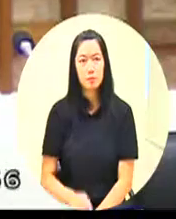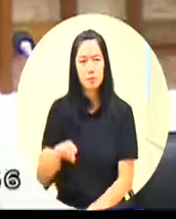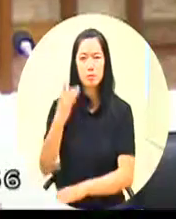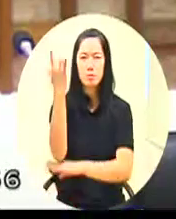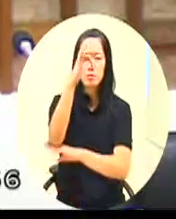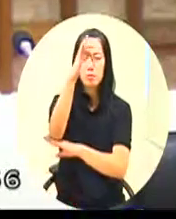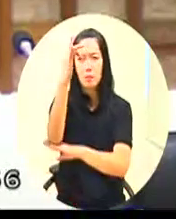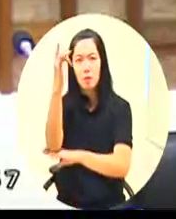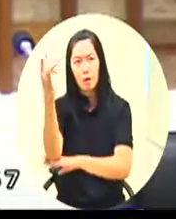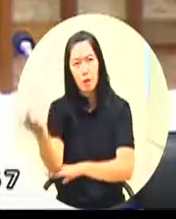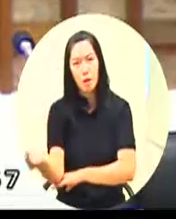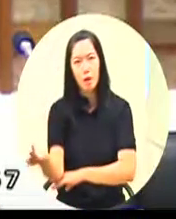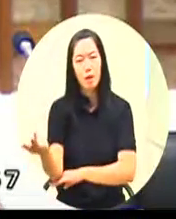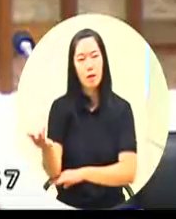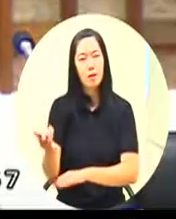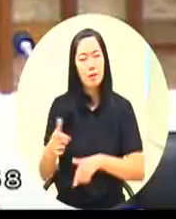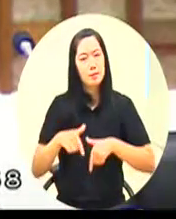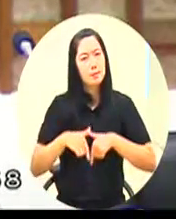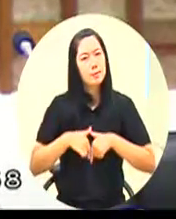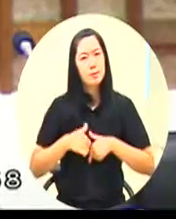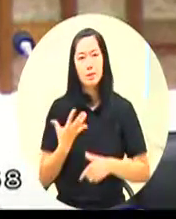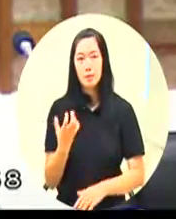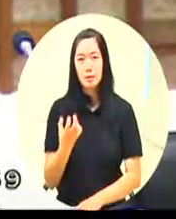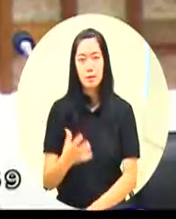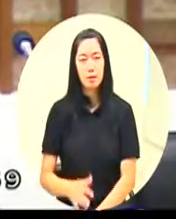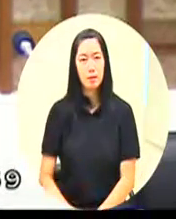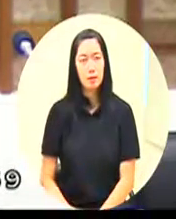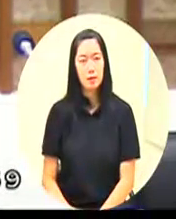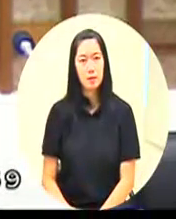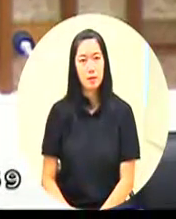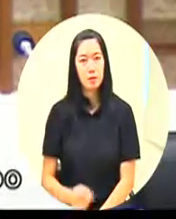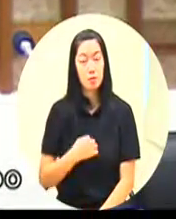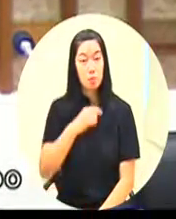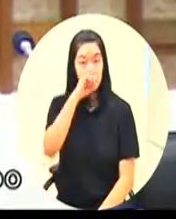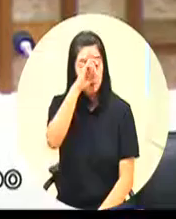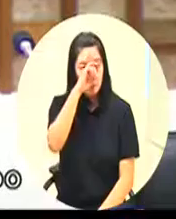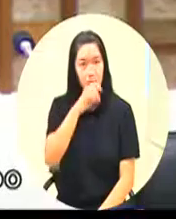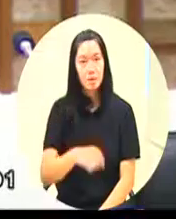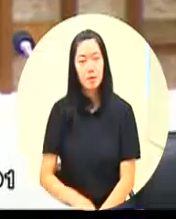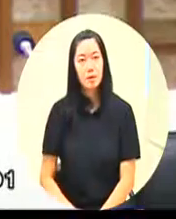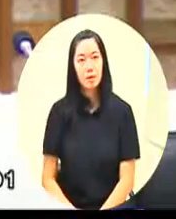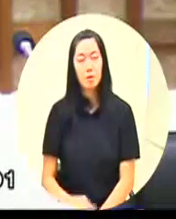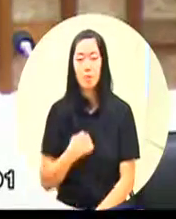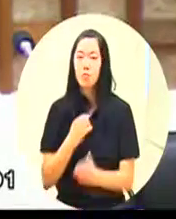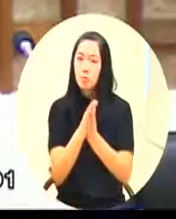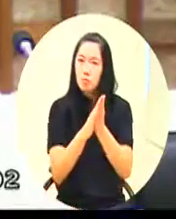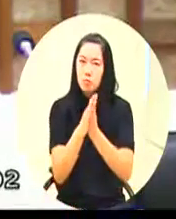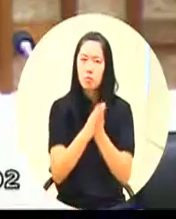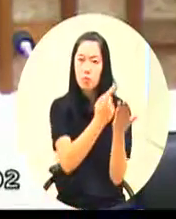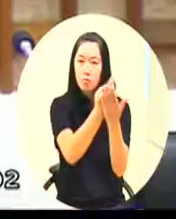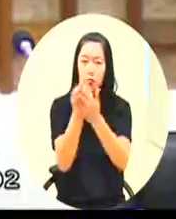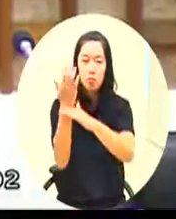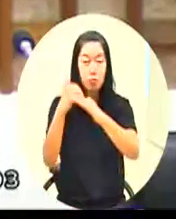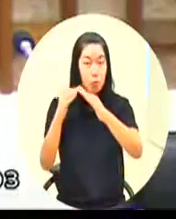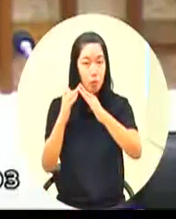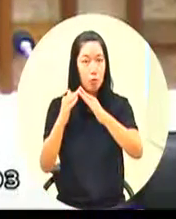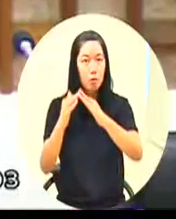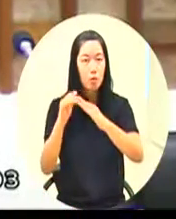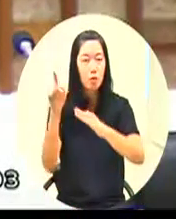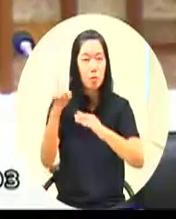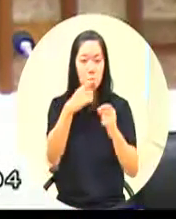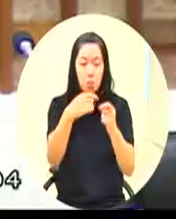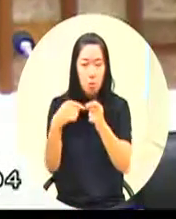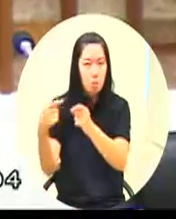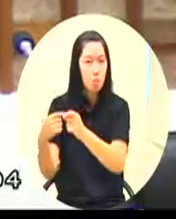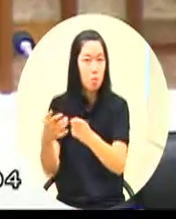样子倒塌，我觉得心里面很痛啊。所以说我希望就是说要求各校，你每一个年度该